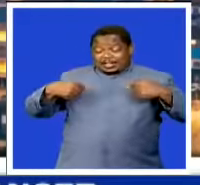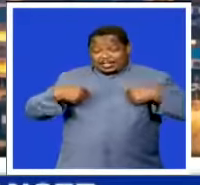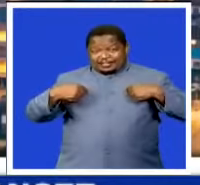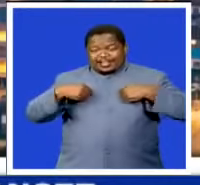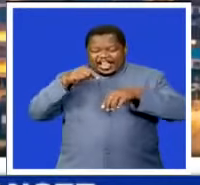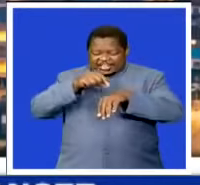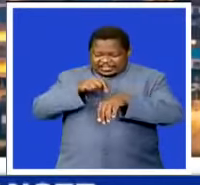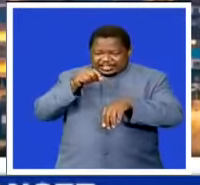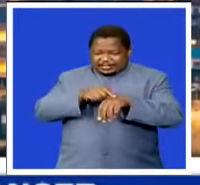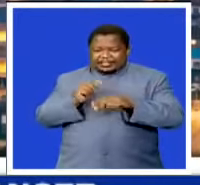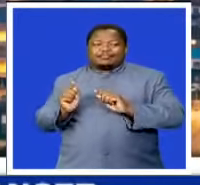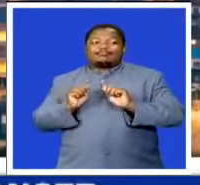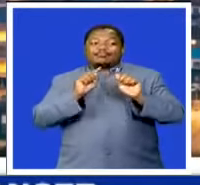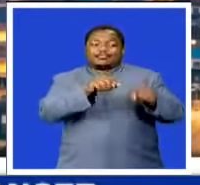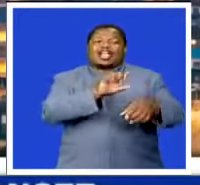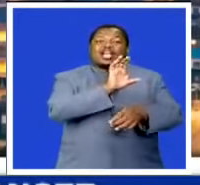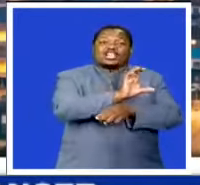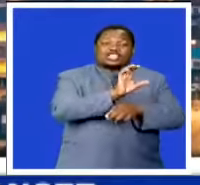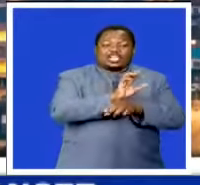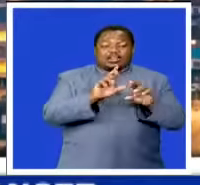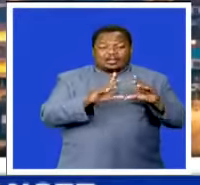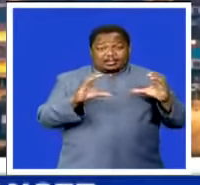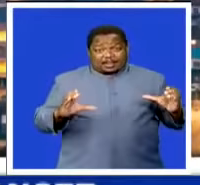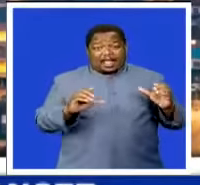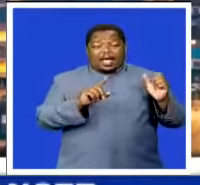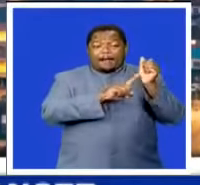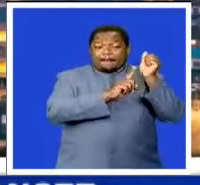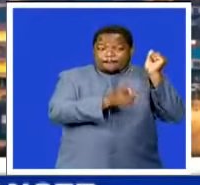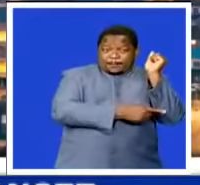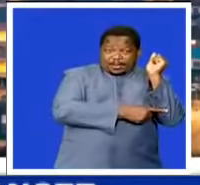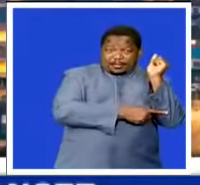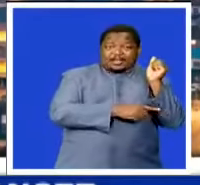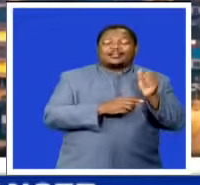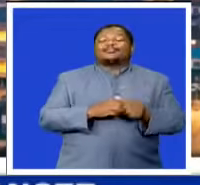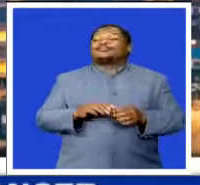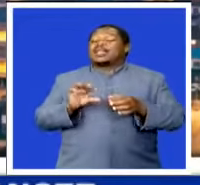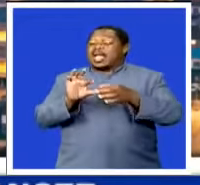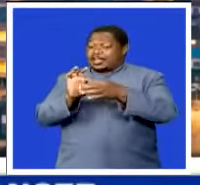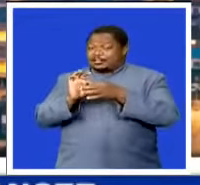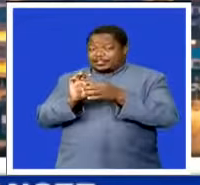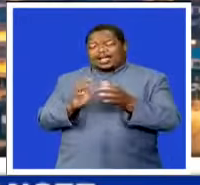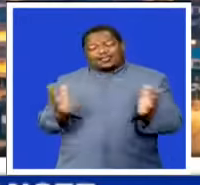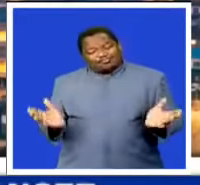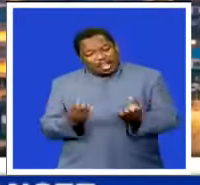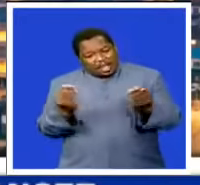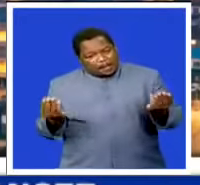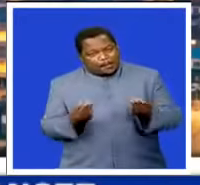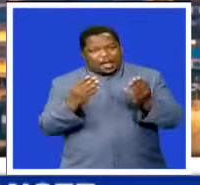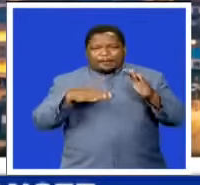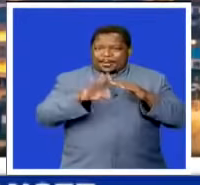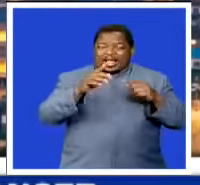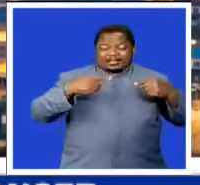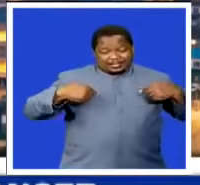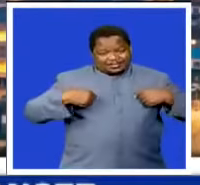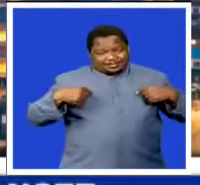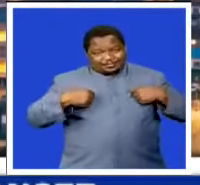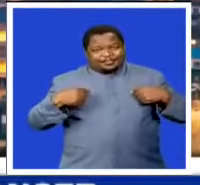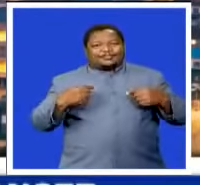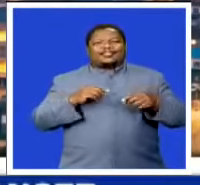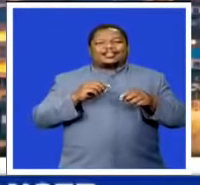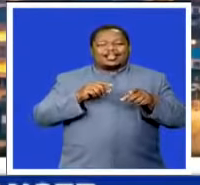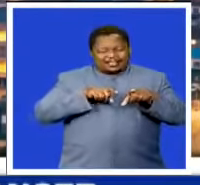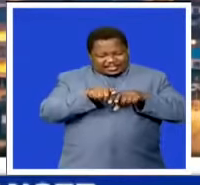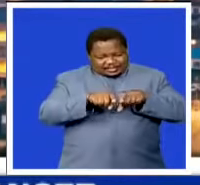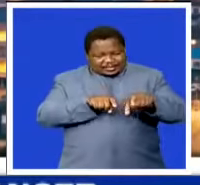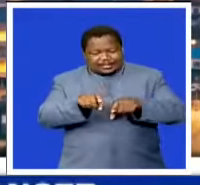lesifo lokungumkhankaso wekuthi sive semeSwati sende luhlolo lesifo samdlavuza ikakhulu emabele ikakhulu